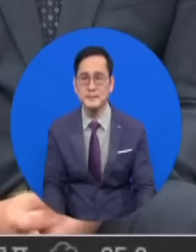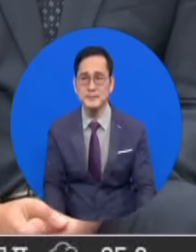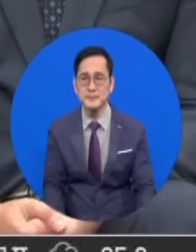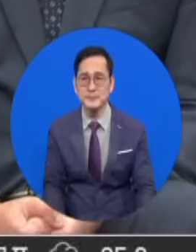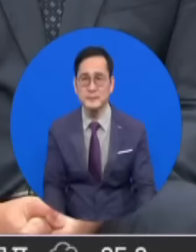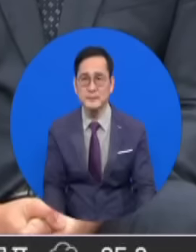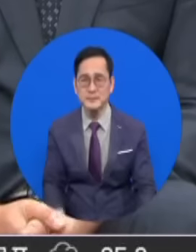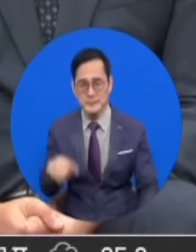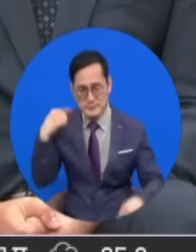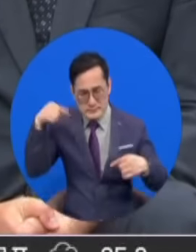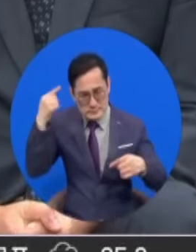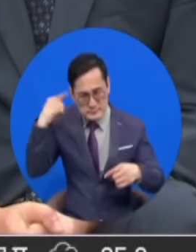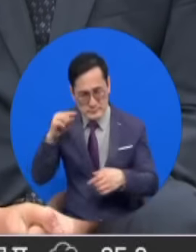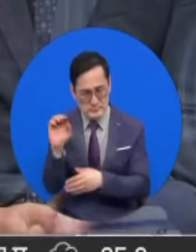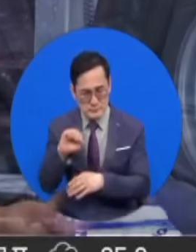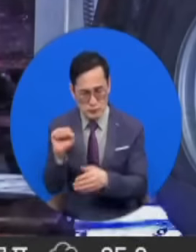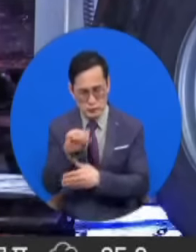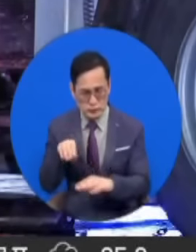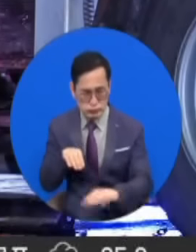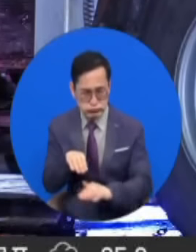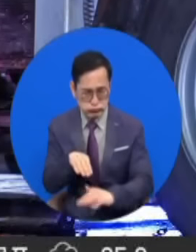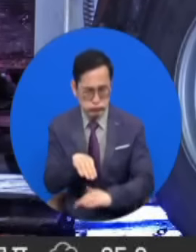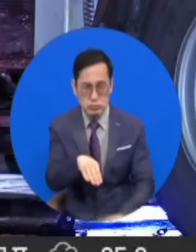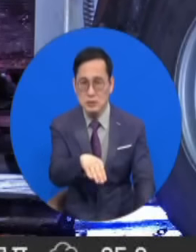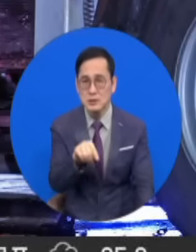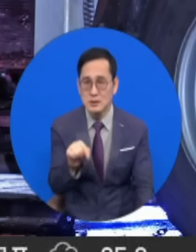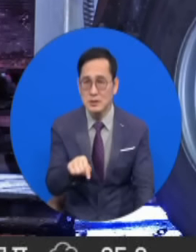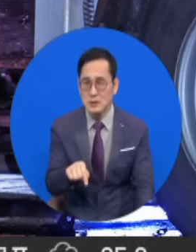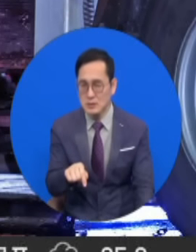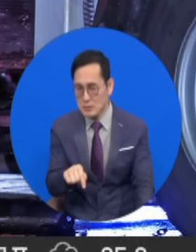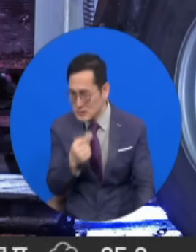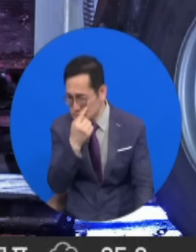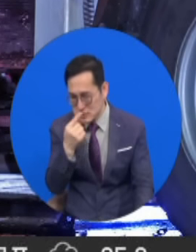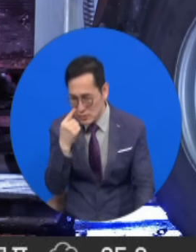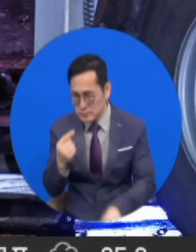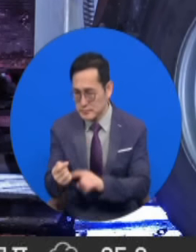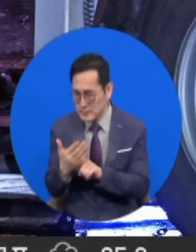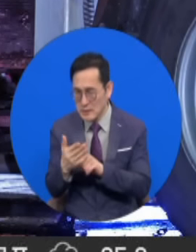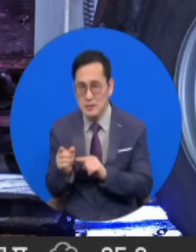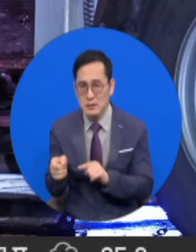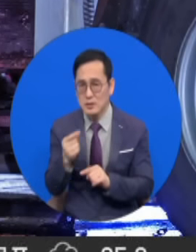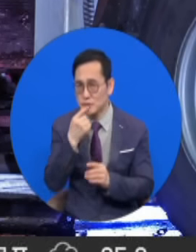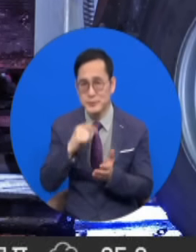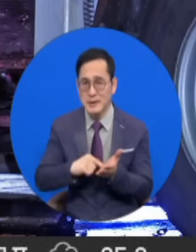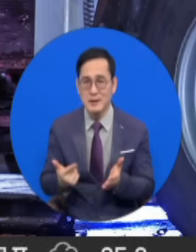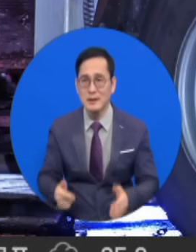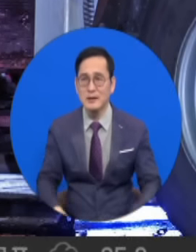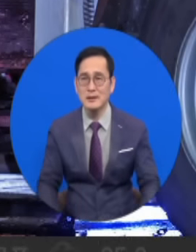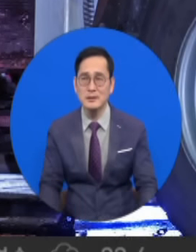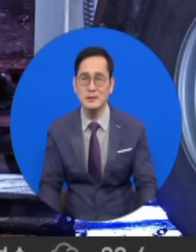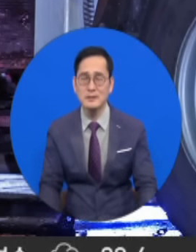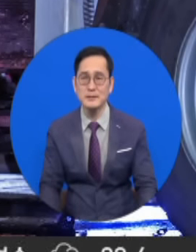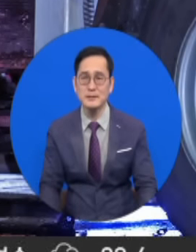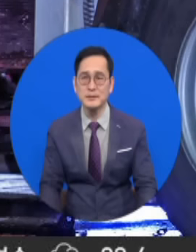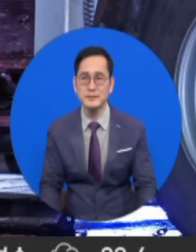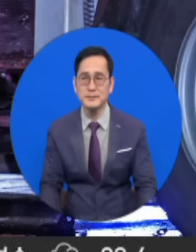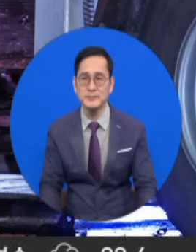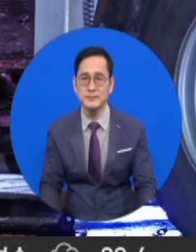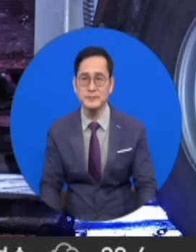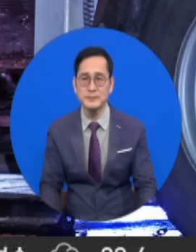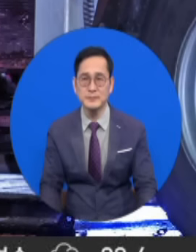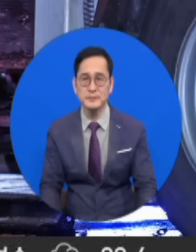급발진으로 인정되는 사례가 거의 없거든요. 이제 그런 부분을 이제 향후 좀 살펴봐야 되겠는데 어찌 됐든